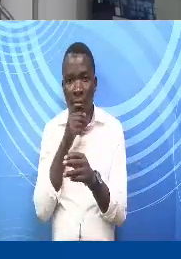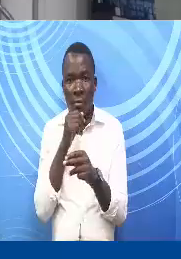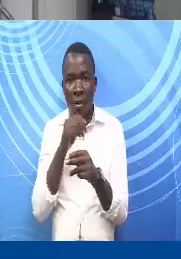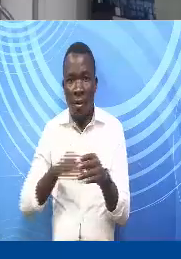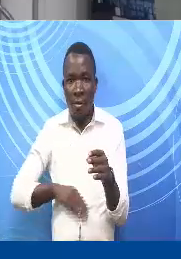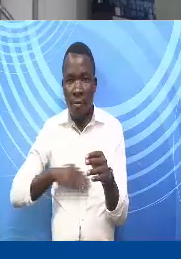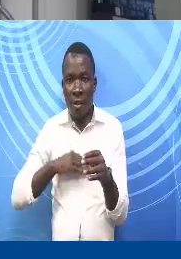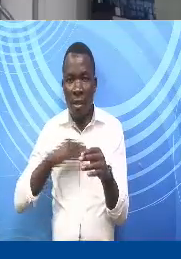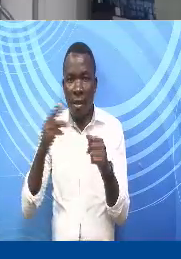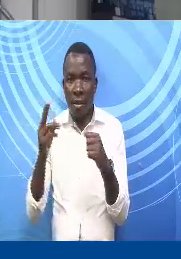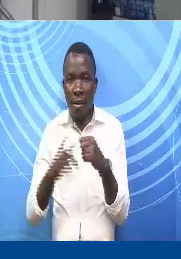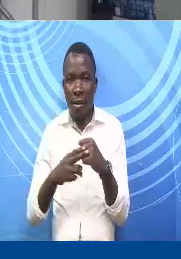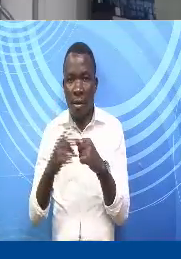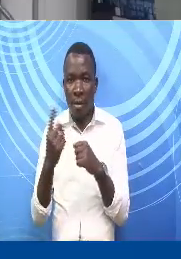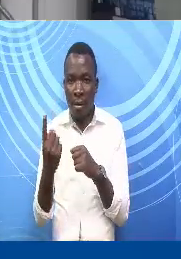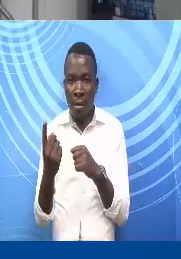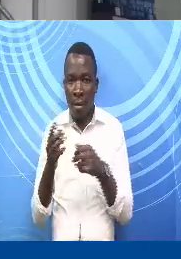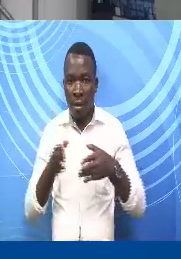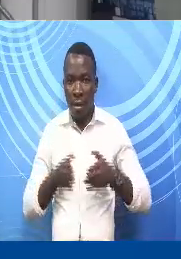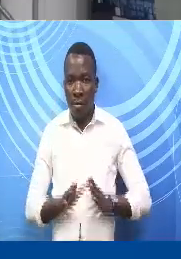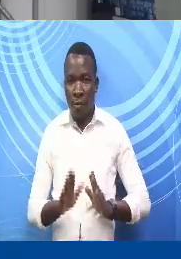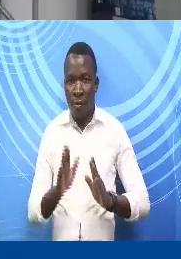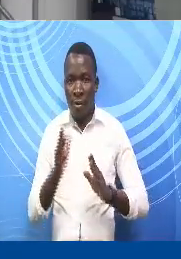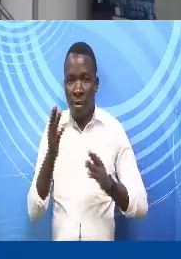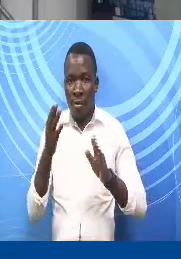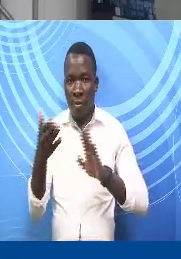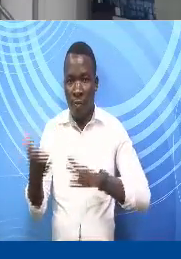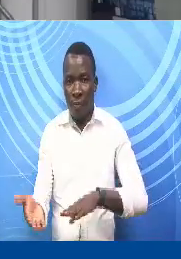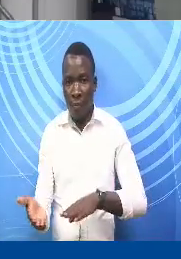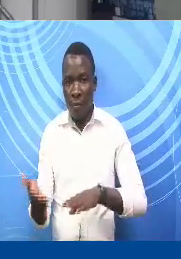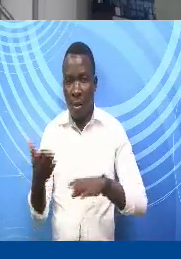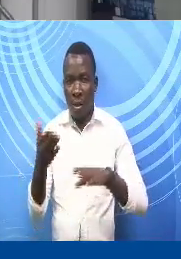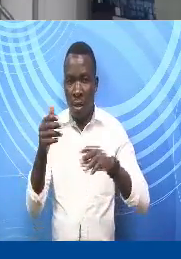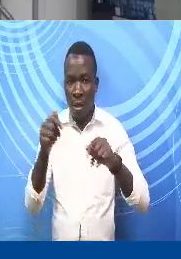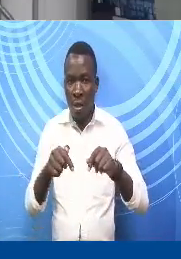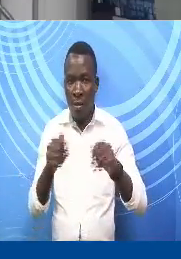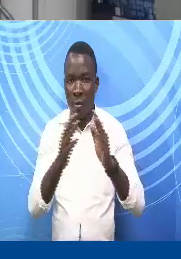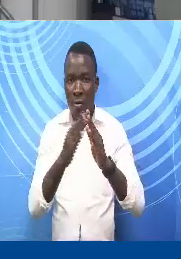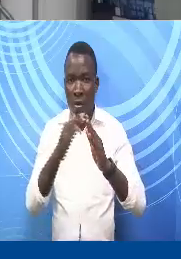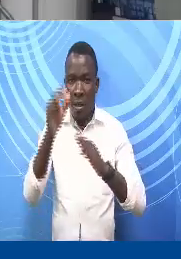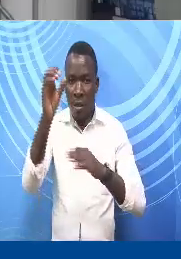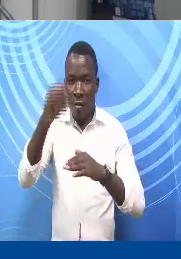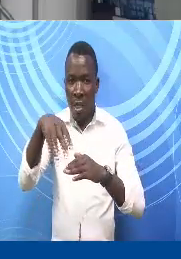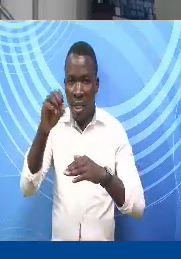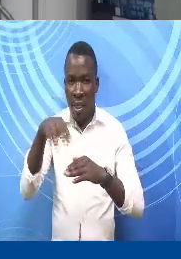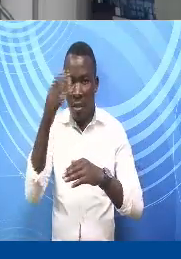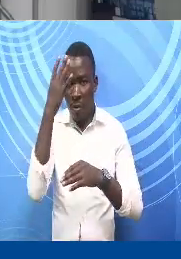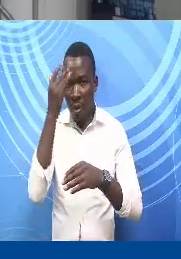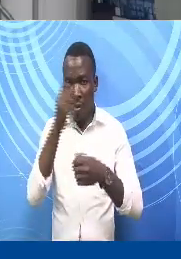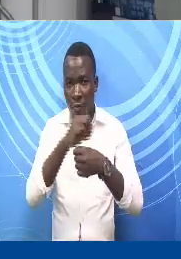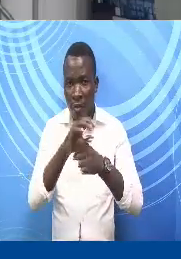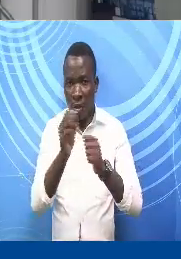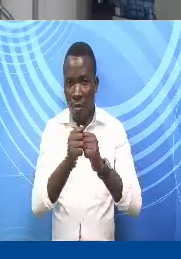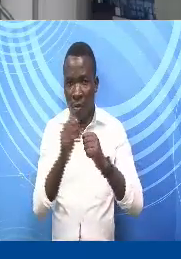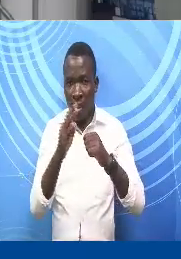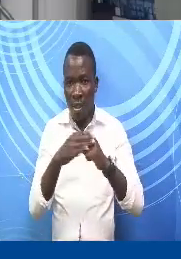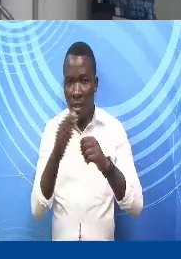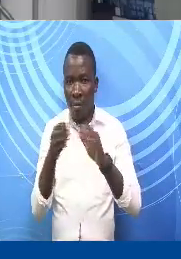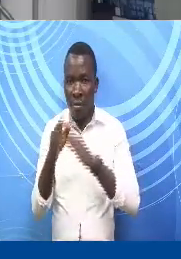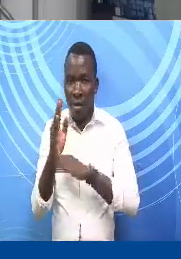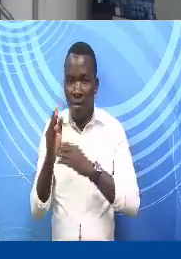w'imyaka 71 y'amavuko witabye Imana hano mu mujyi wa Kigali azize icyorezo cya COVID-19